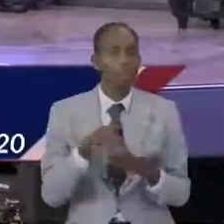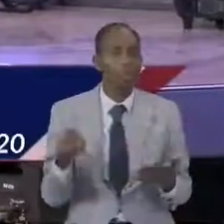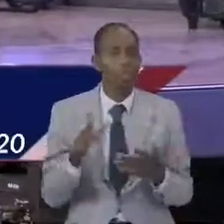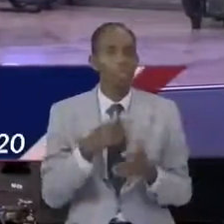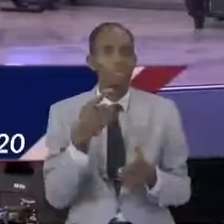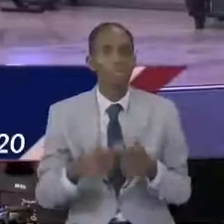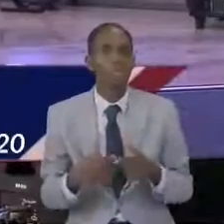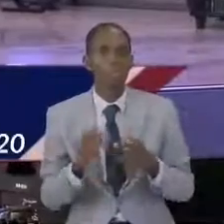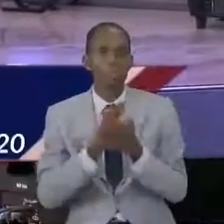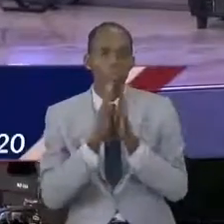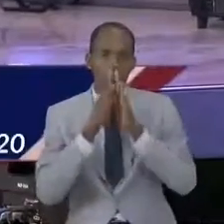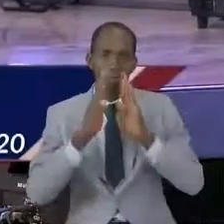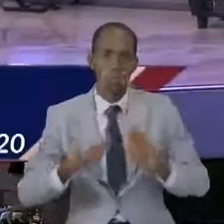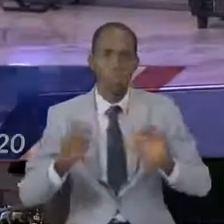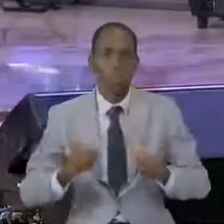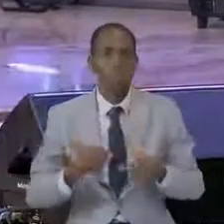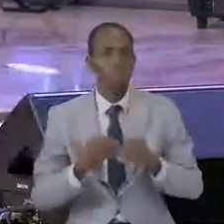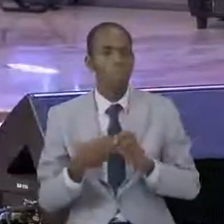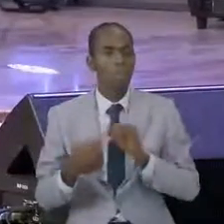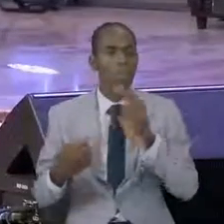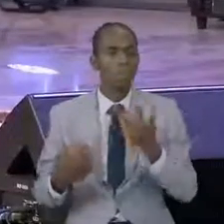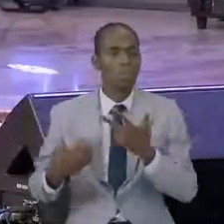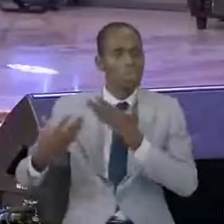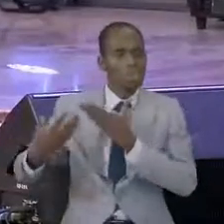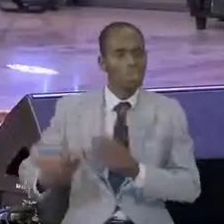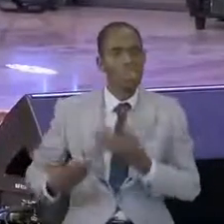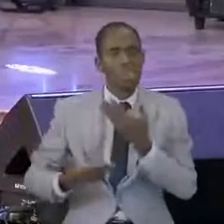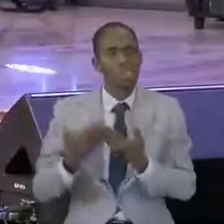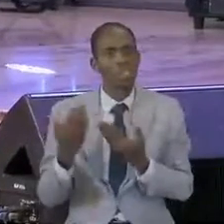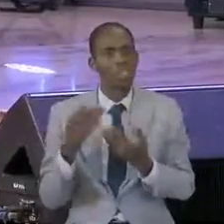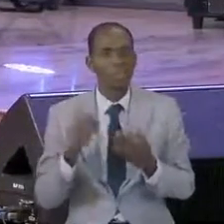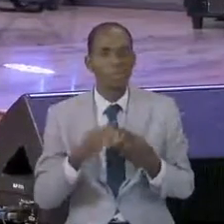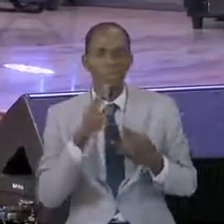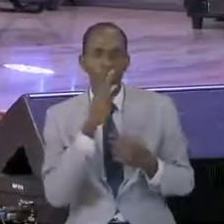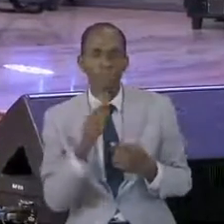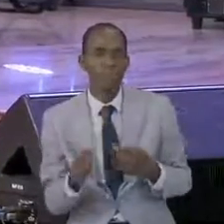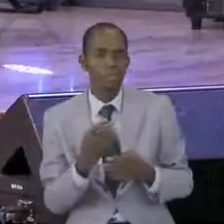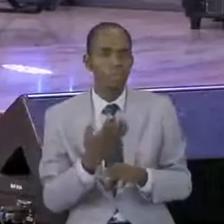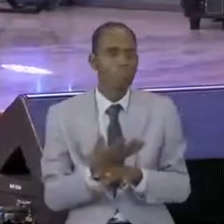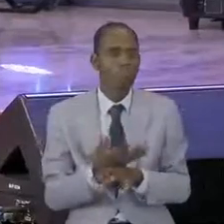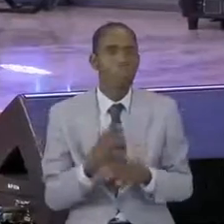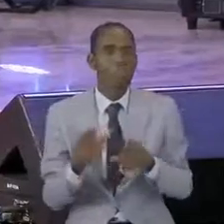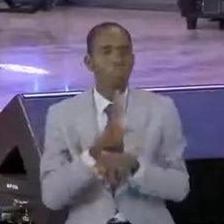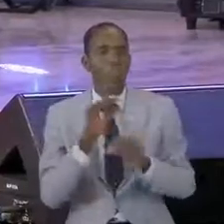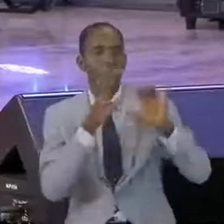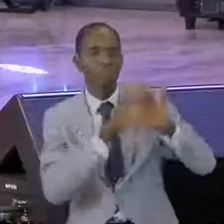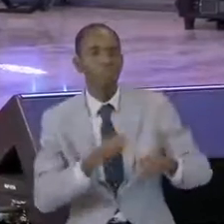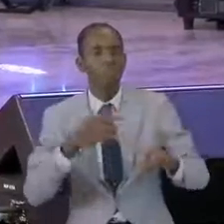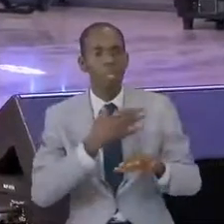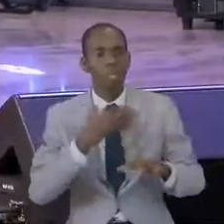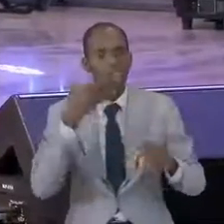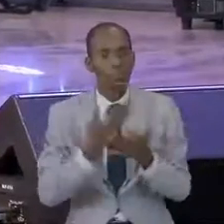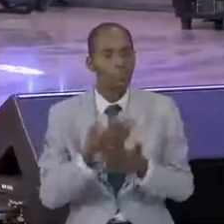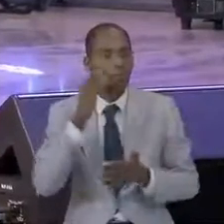ensuite Pacifique modéré conciliante pleine de miséricorde et le bon fruit exemple